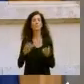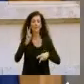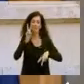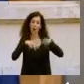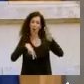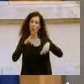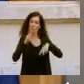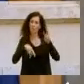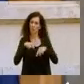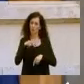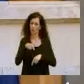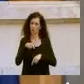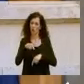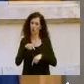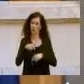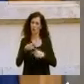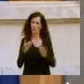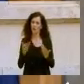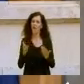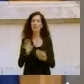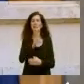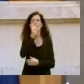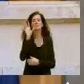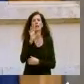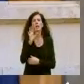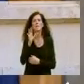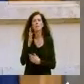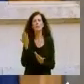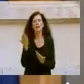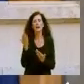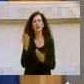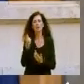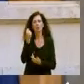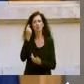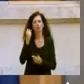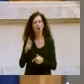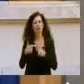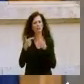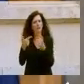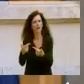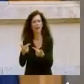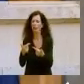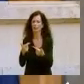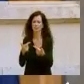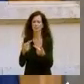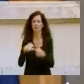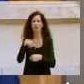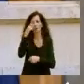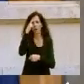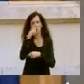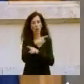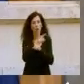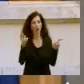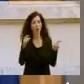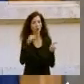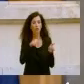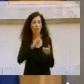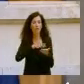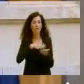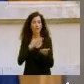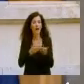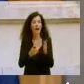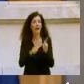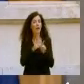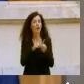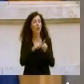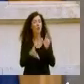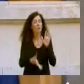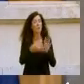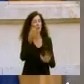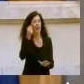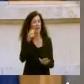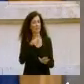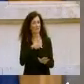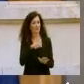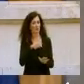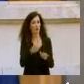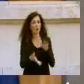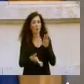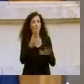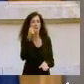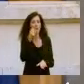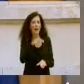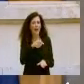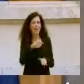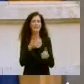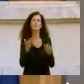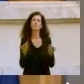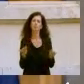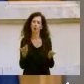siccome sembrano soldi regalati ricordiamo a tutti quanti che un prestito quando c'è un prestito molto dipende anche